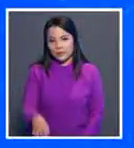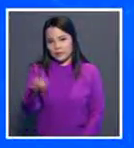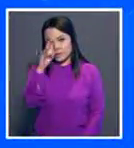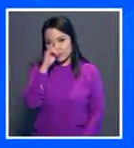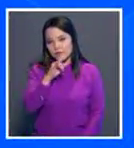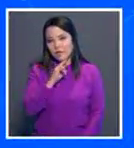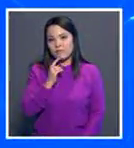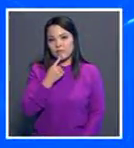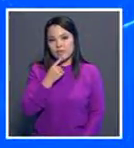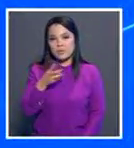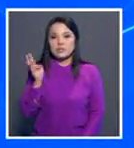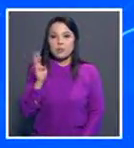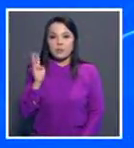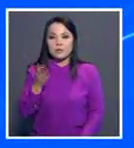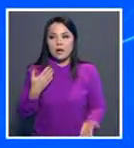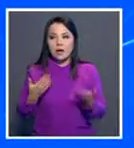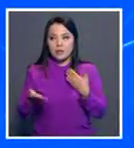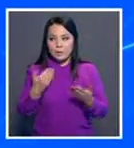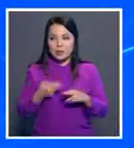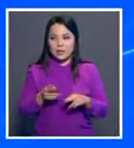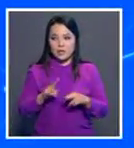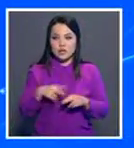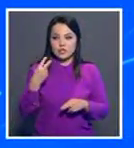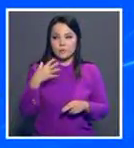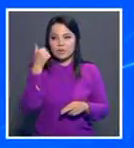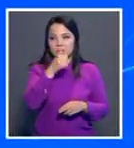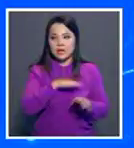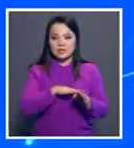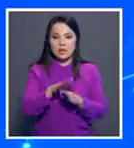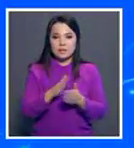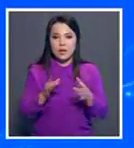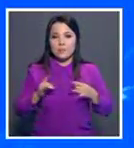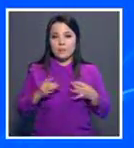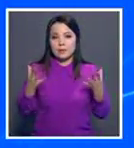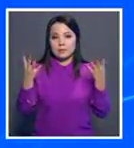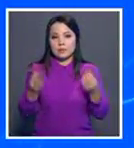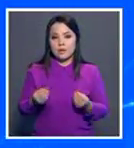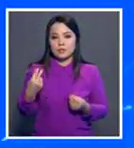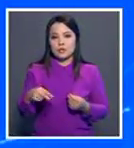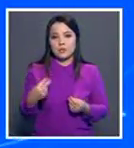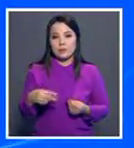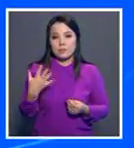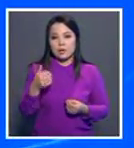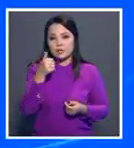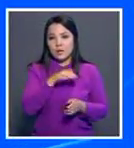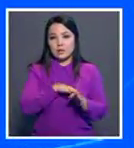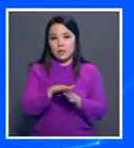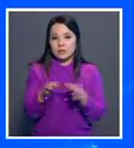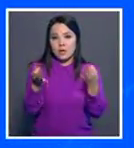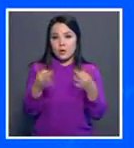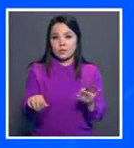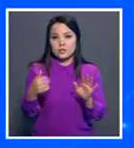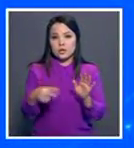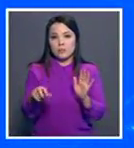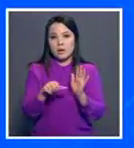Қазақстан мен Финляндияның дипломатиялық қарым-қатынас орнатқанына биыл 25 жыл. Осы мерейлі датаға орай, әрі ел тәуелсіздігінің 26